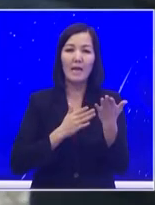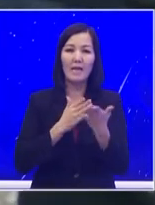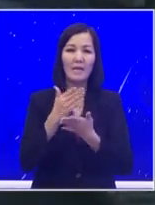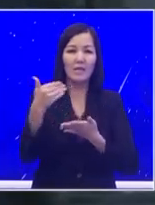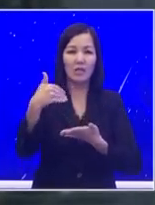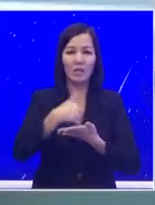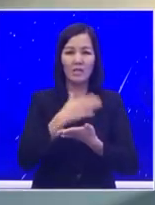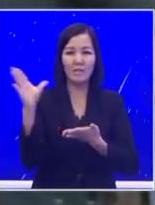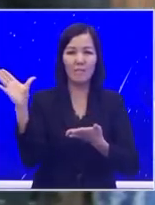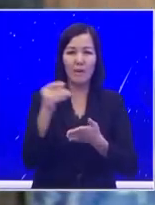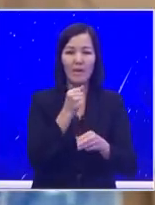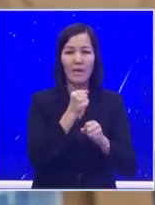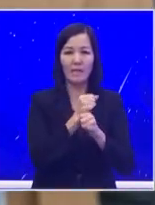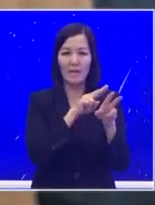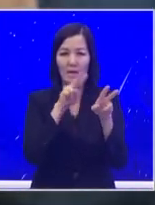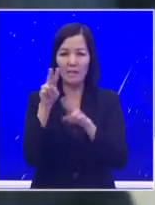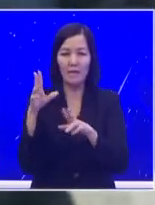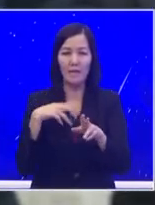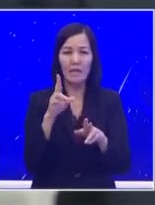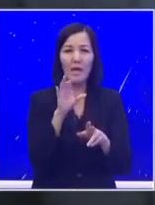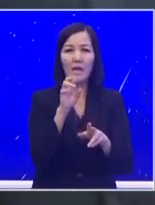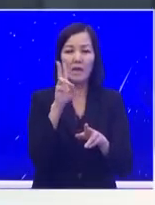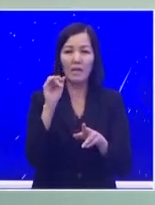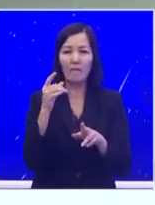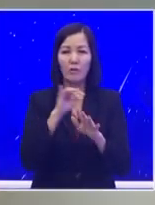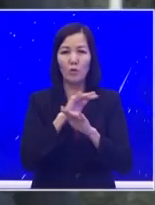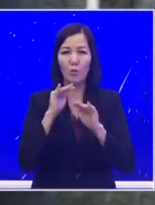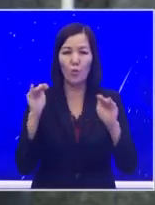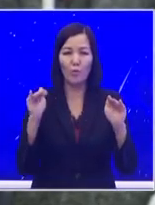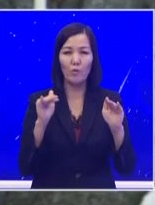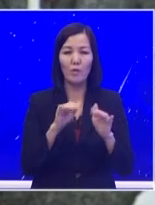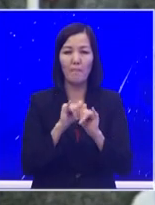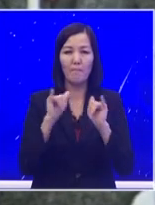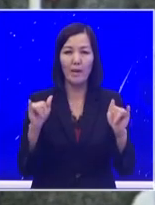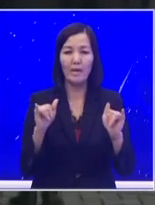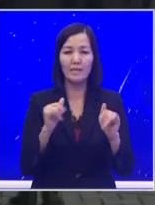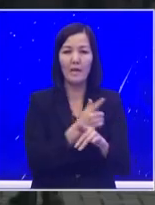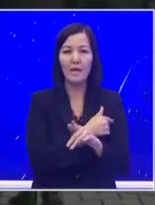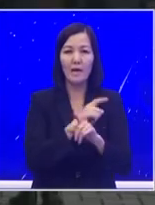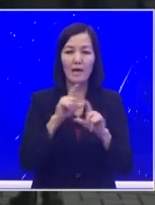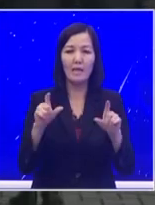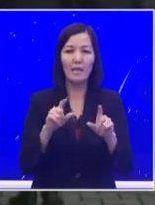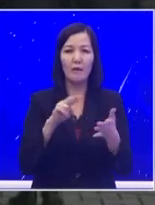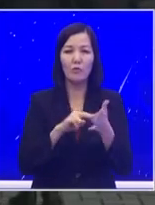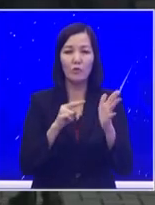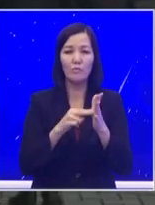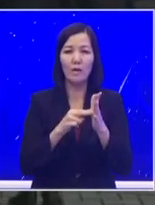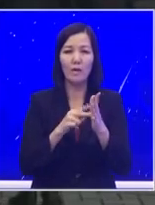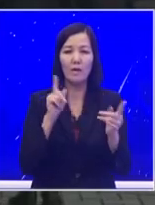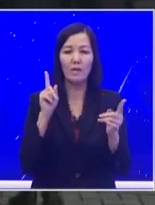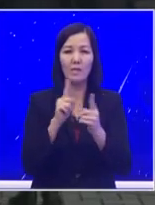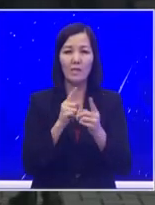барлығы қатаң қадағаланатын болады. Коронавирустың жиілеп кетуіне байланысты Нұр-Сұлтан емханаларындағы жоспарлы қабылдаулар